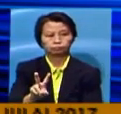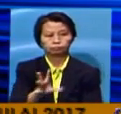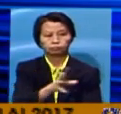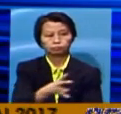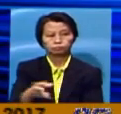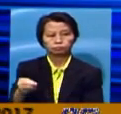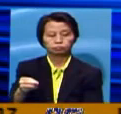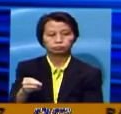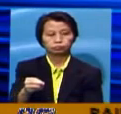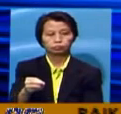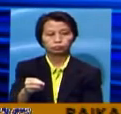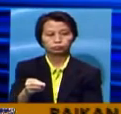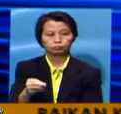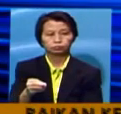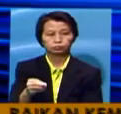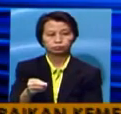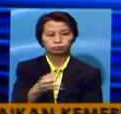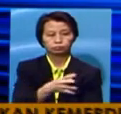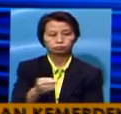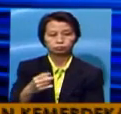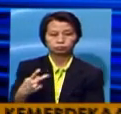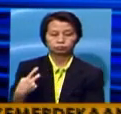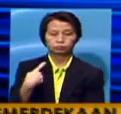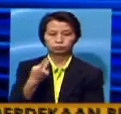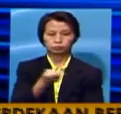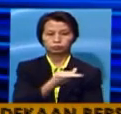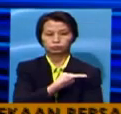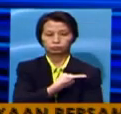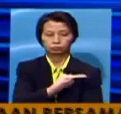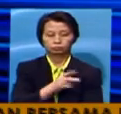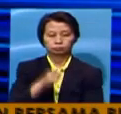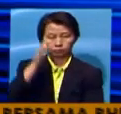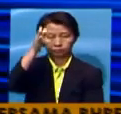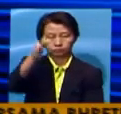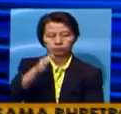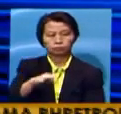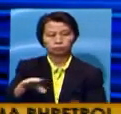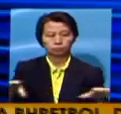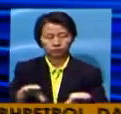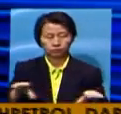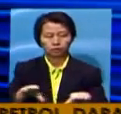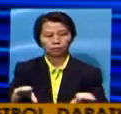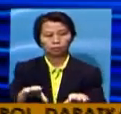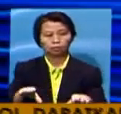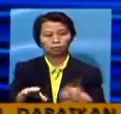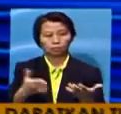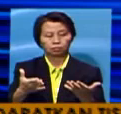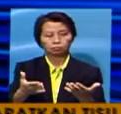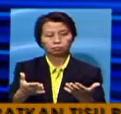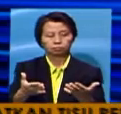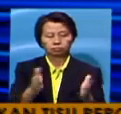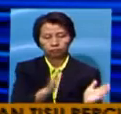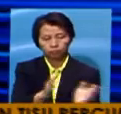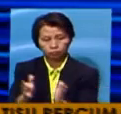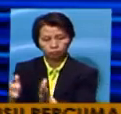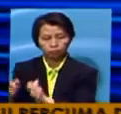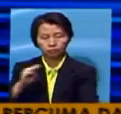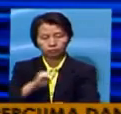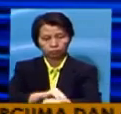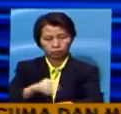dan juga kami juga akan melaksanakan untuk memperbaiki jangka panjanga